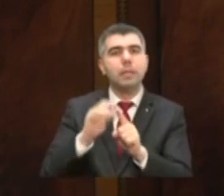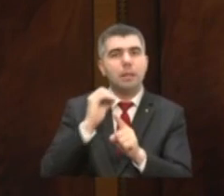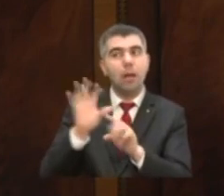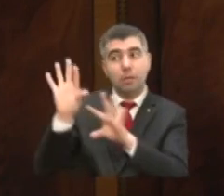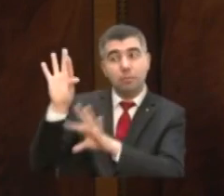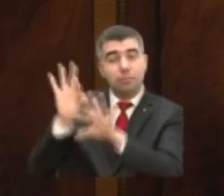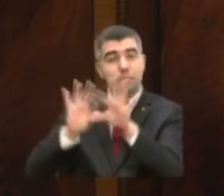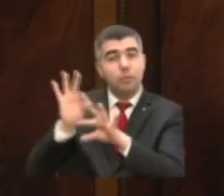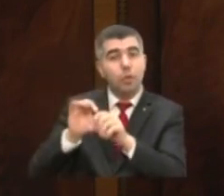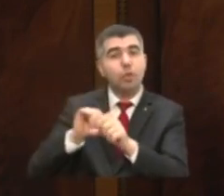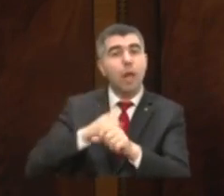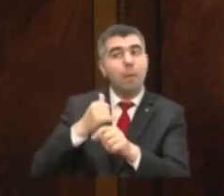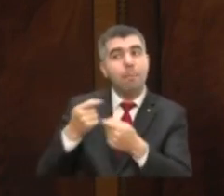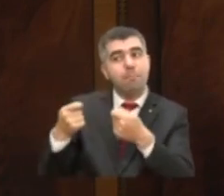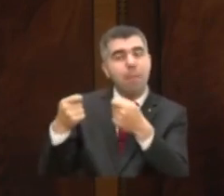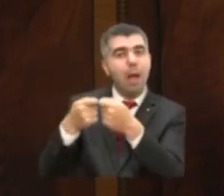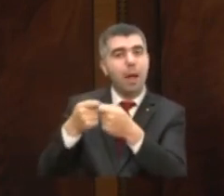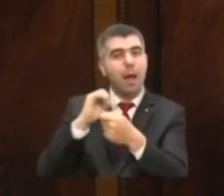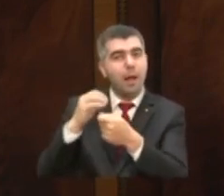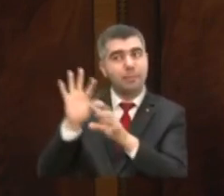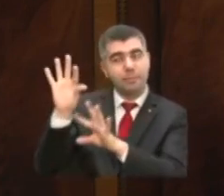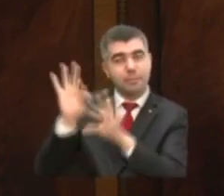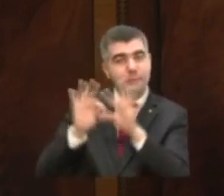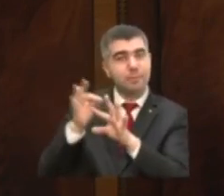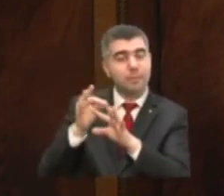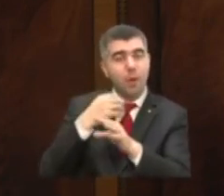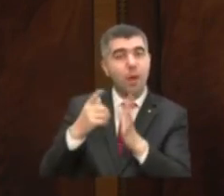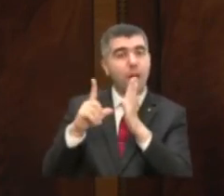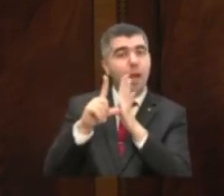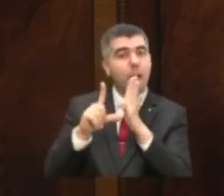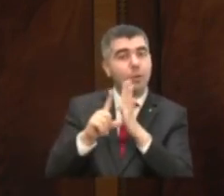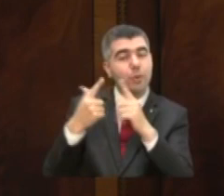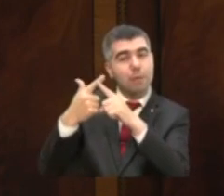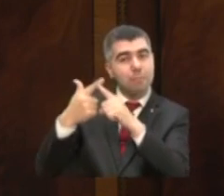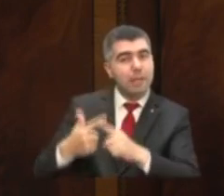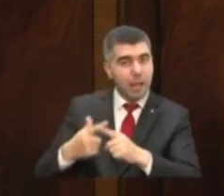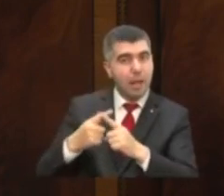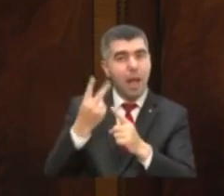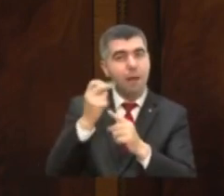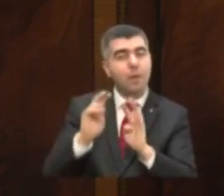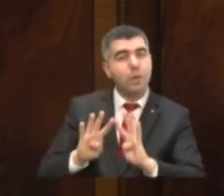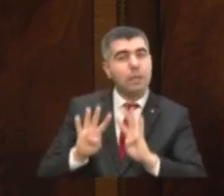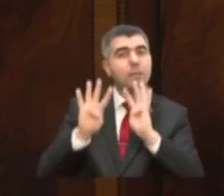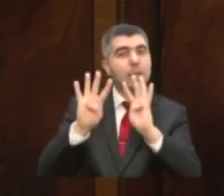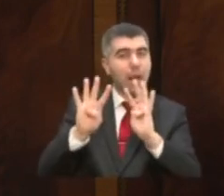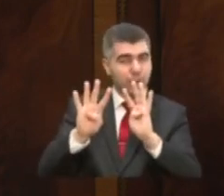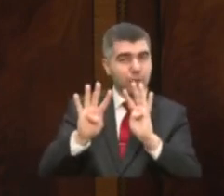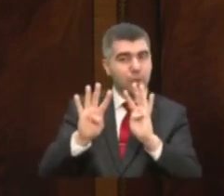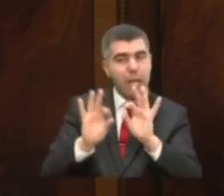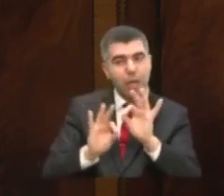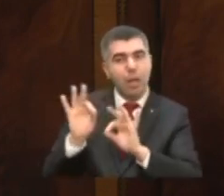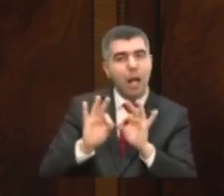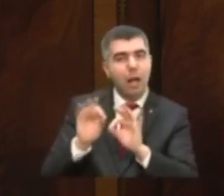اللي كيحدوها. وقد رأينا في القانون ديال 2018 واحد الإجراء في إطار تحفيز في